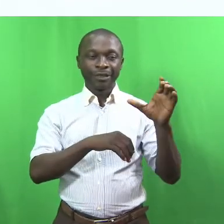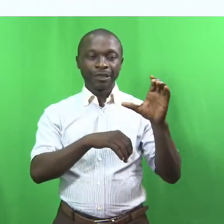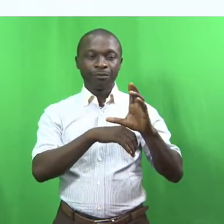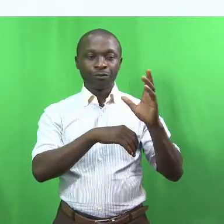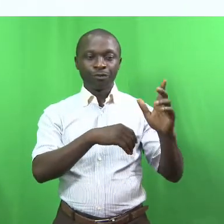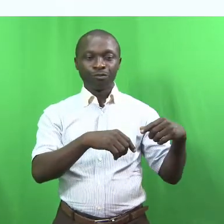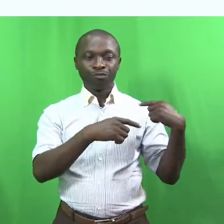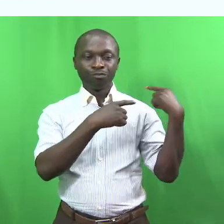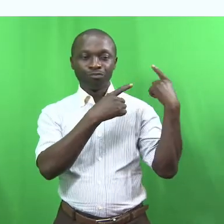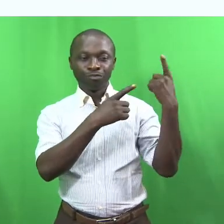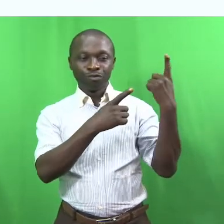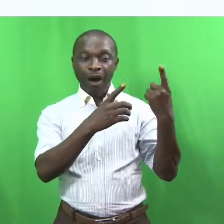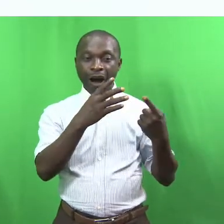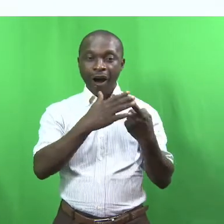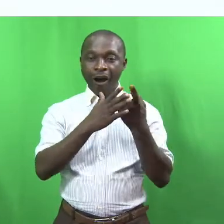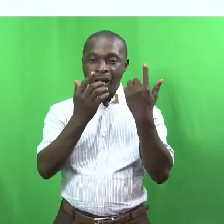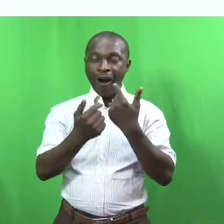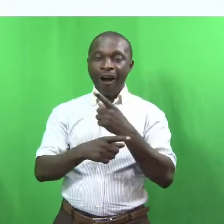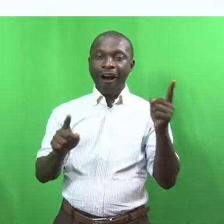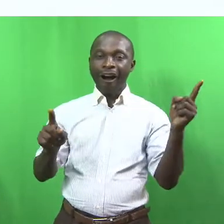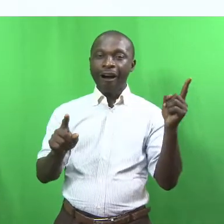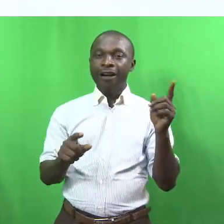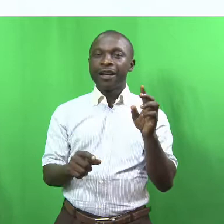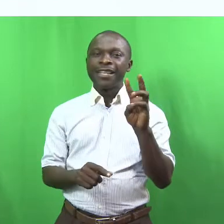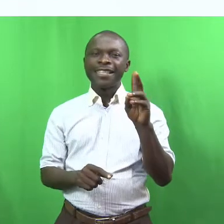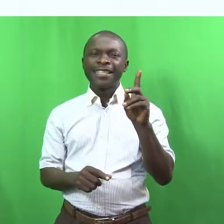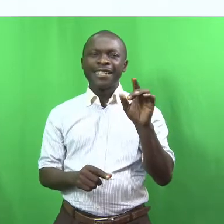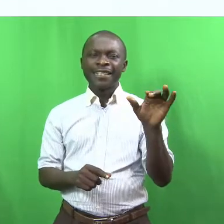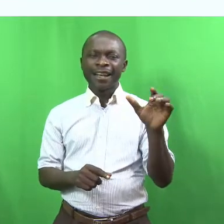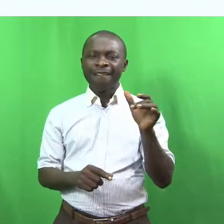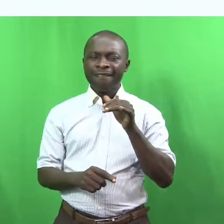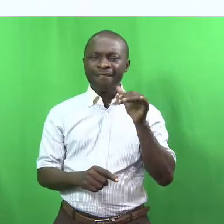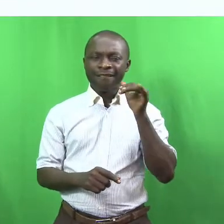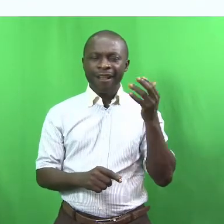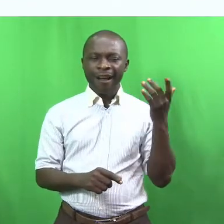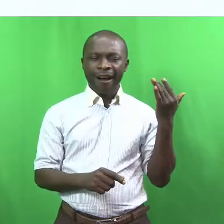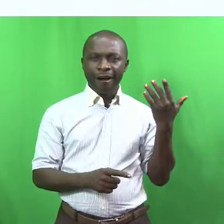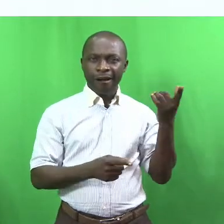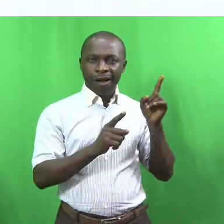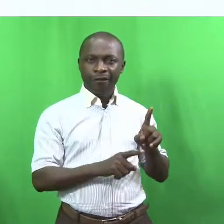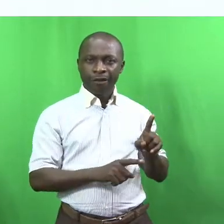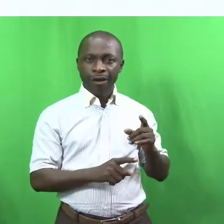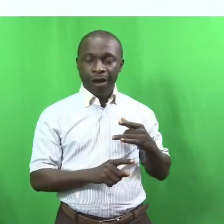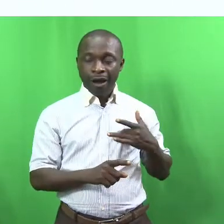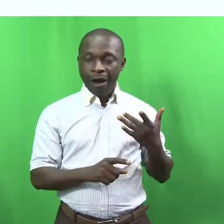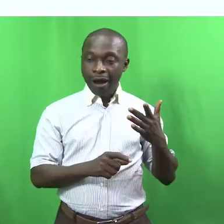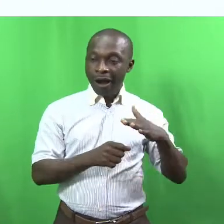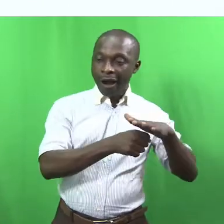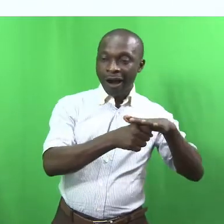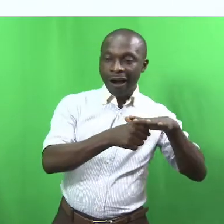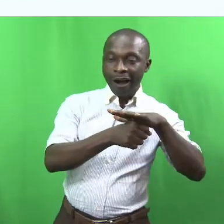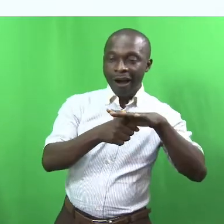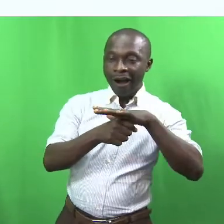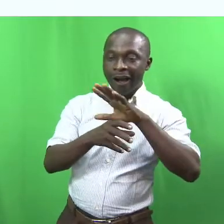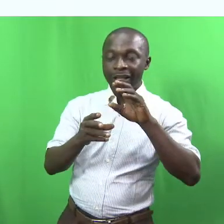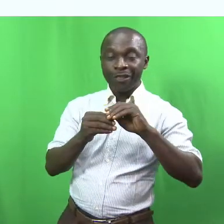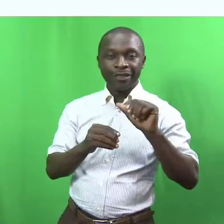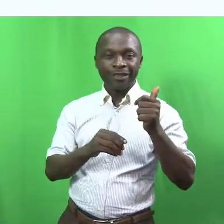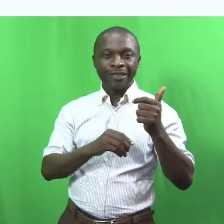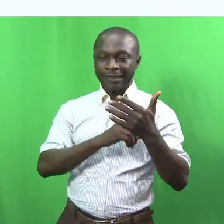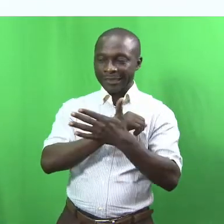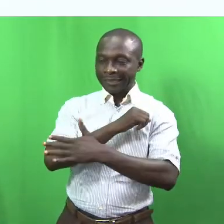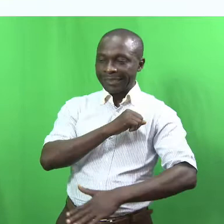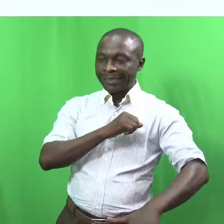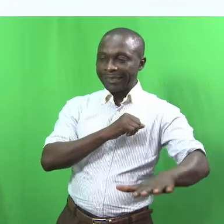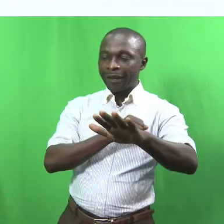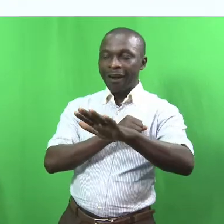élections régionales organisées le 6 décembre 2020. Une nouvelle page s'ouvre donc sur l'histoire politique de ce pays. Les